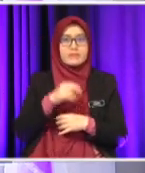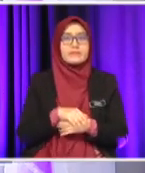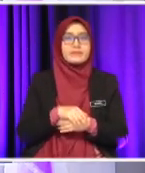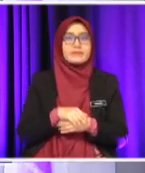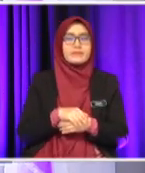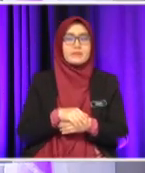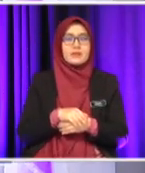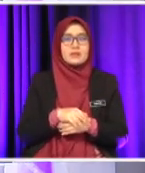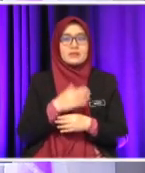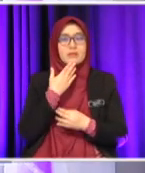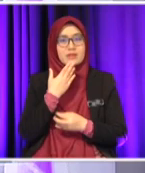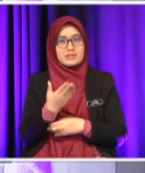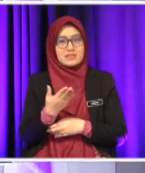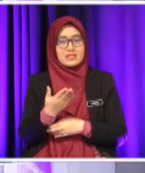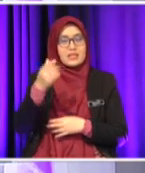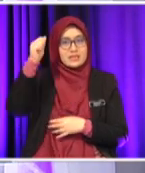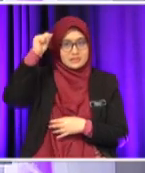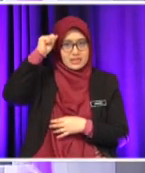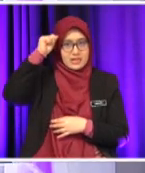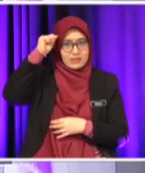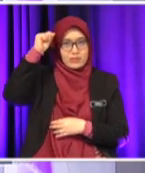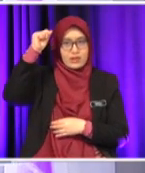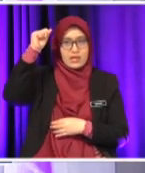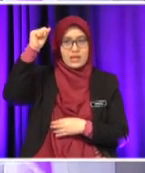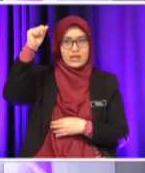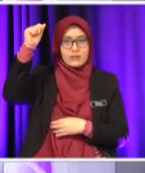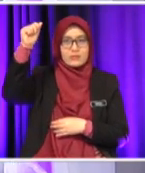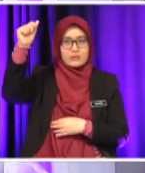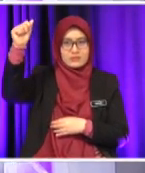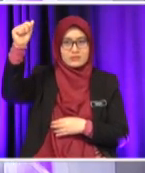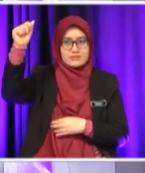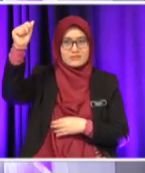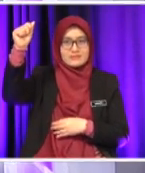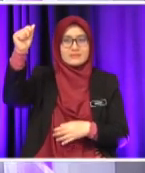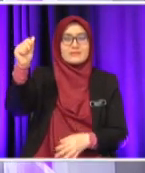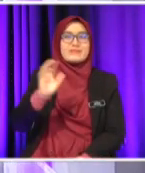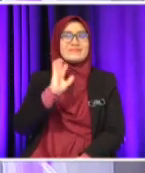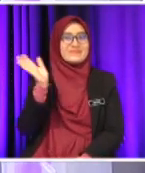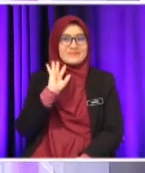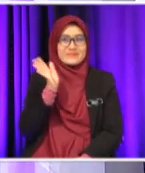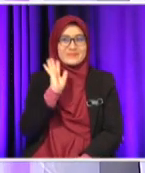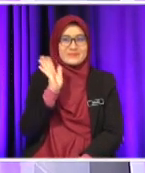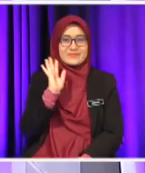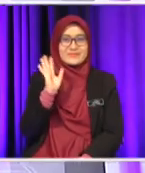rezeki Assalamualaikum warahmatullahi wabarakatuh bye